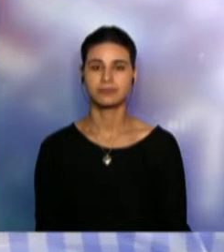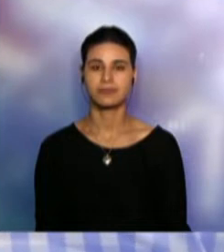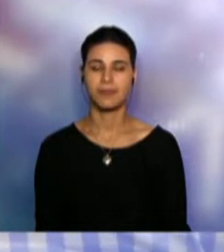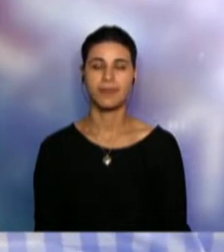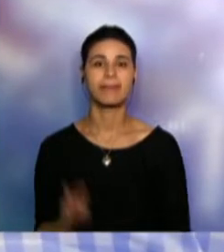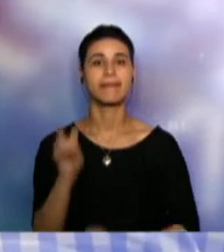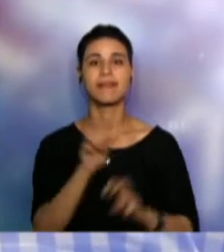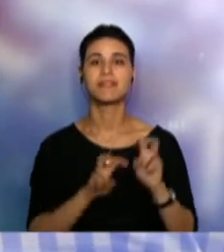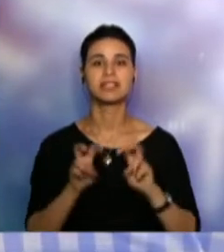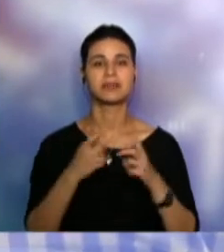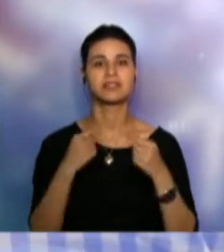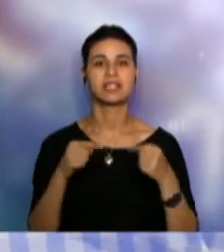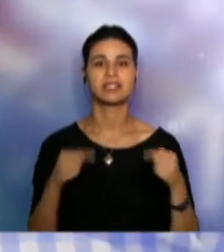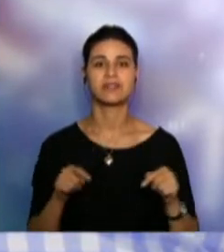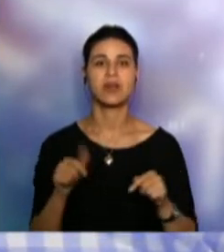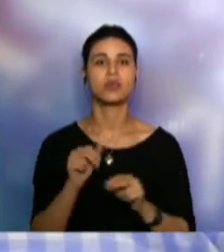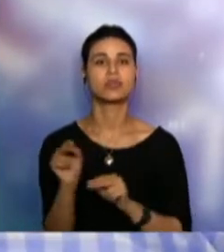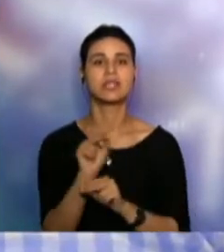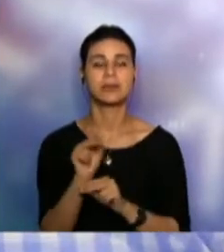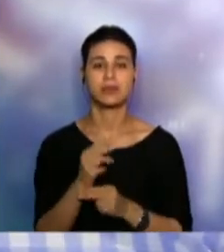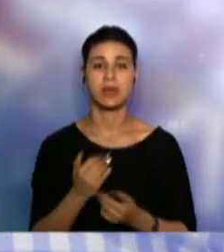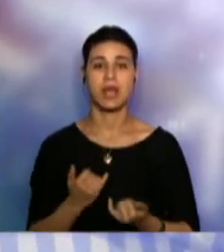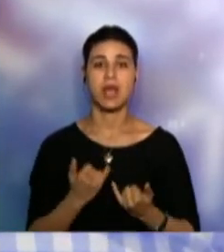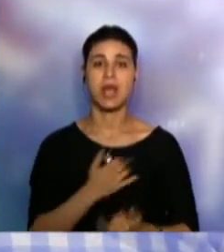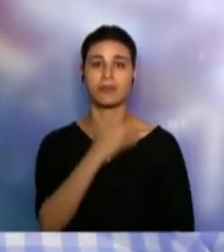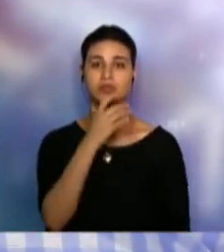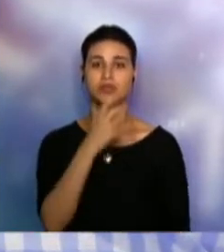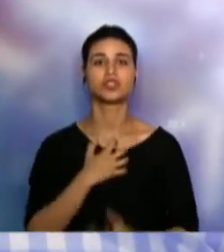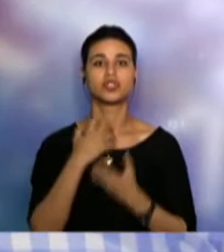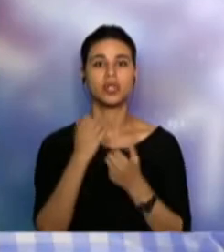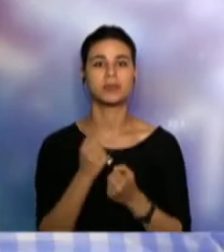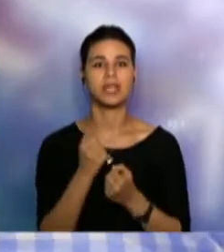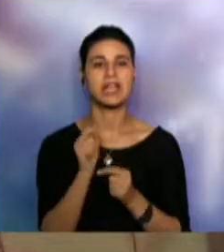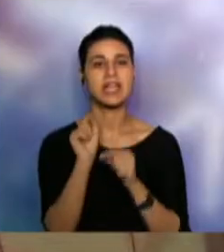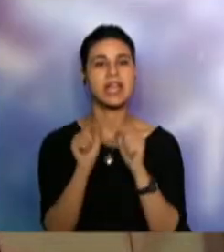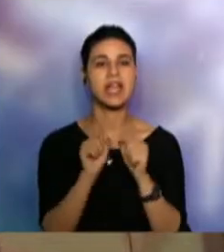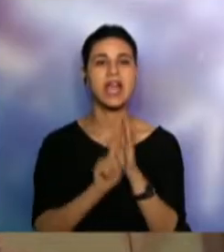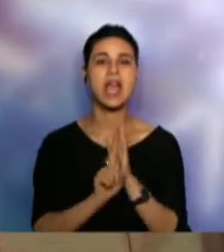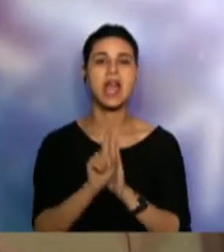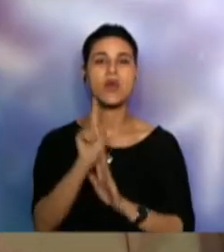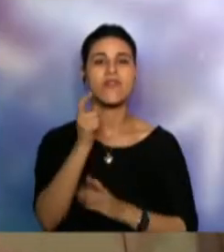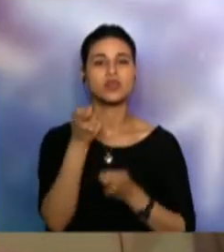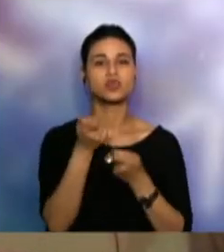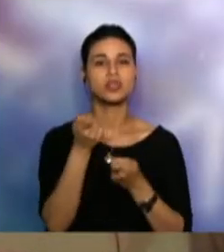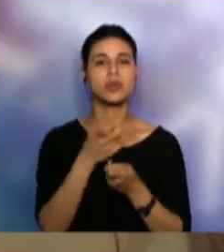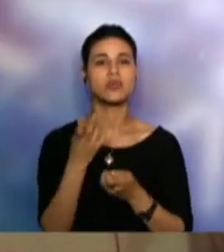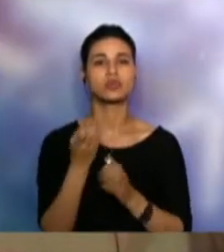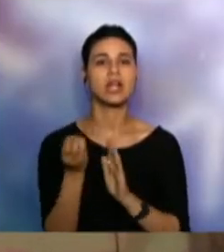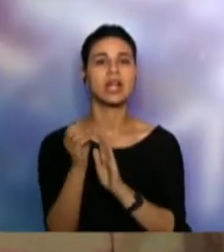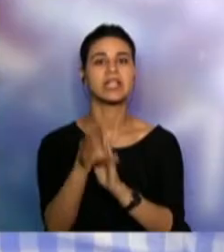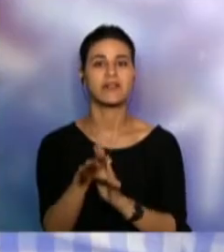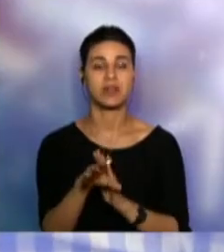ვეძებს სხვადასხვა თერაპიულ საშუალებას. ამ ეტაპზე ჯანმრთელი ღეროვანი უჯრედების გადანერგვაზე ვმუშაობთ. ფიქრობთ, მისი დახმარებით